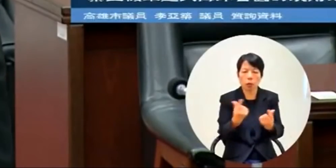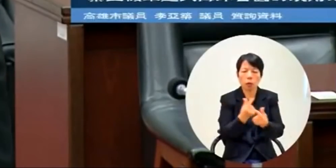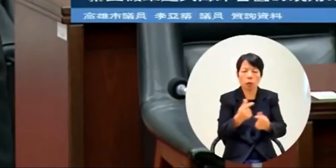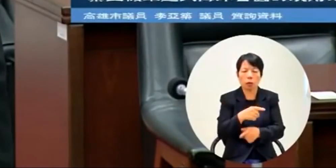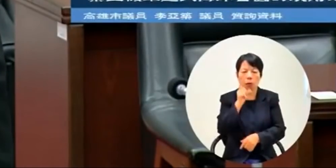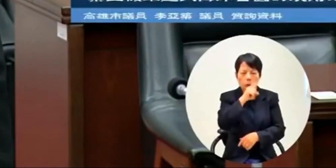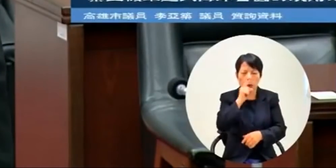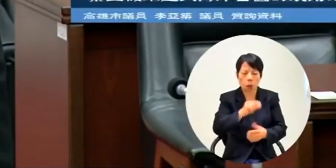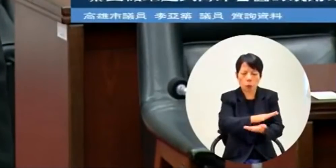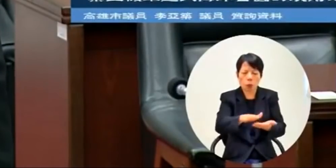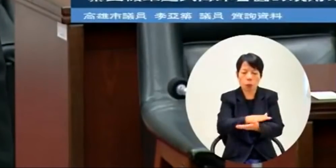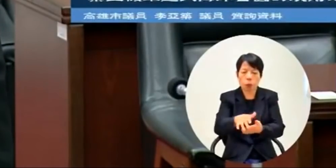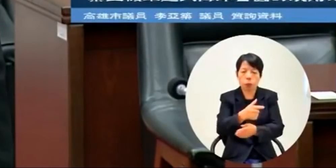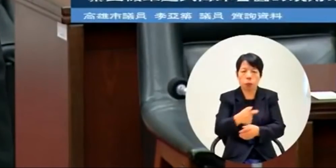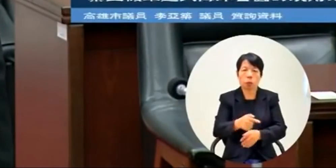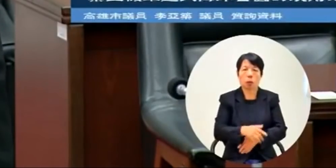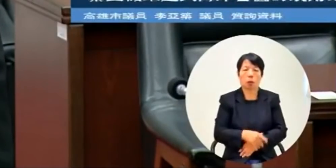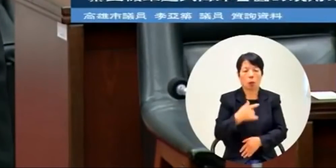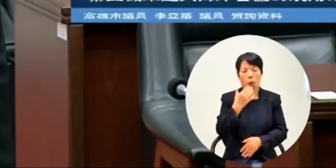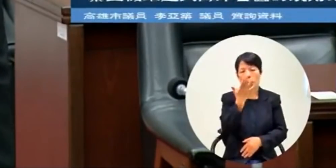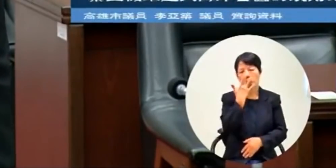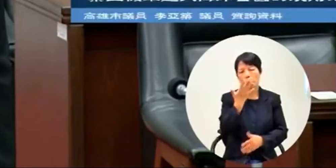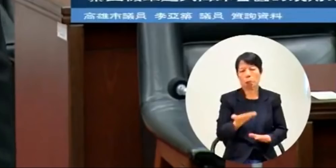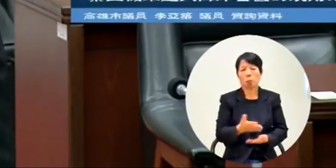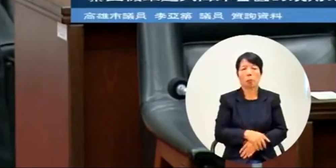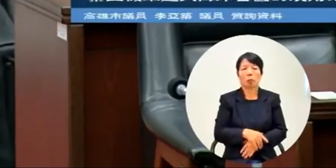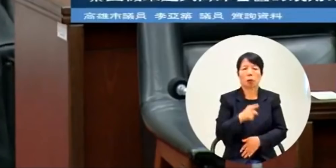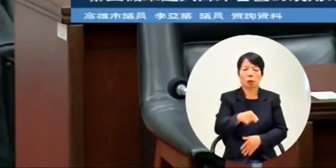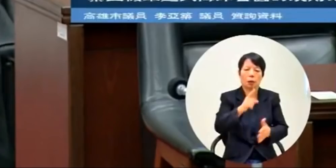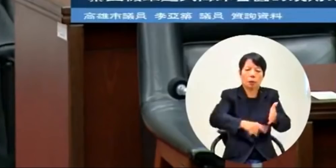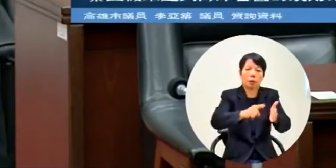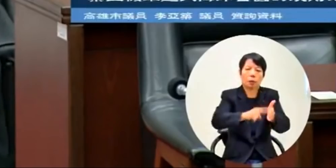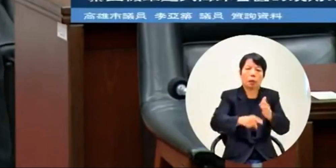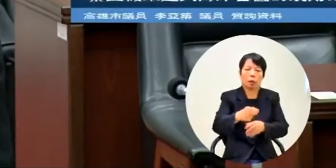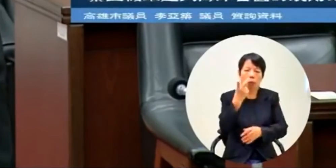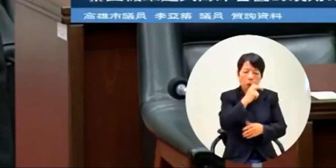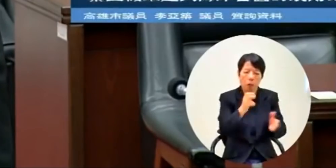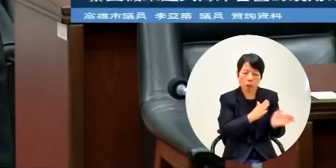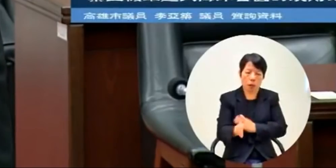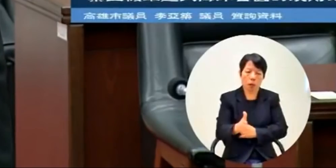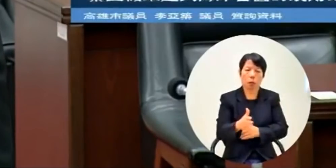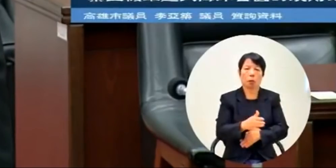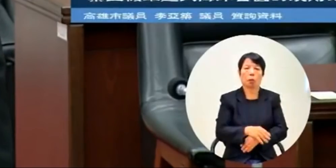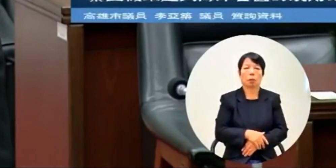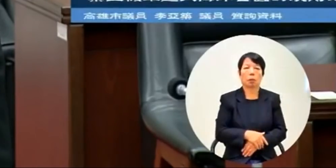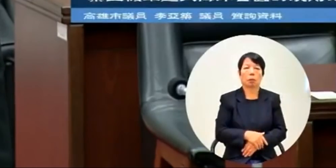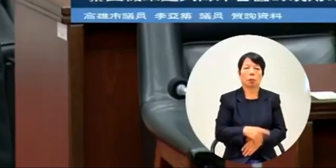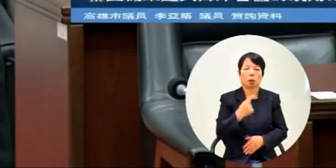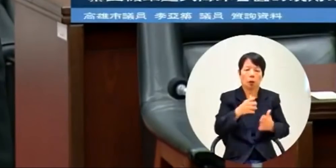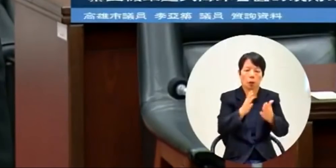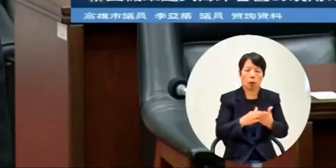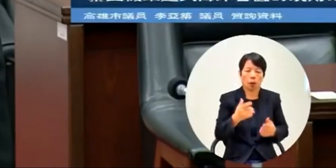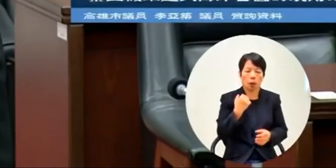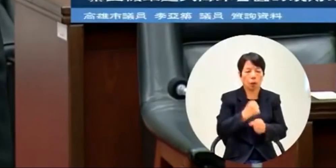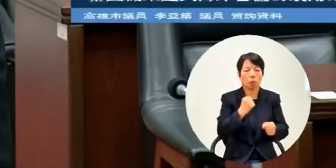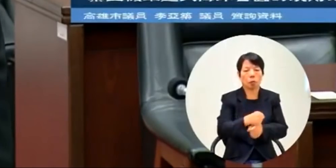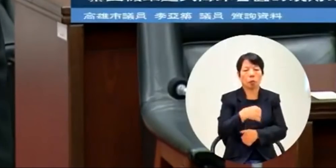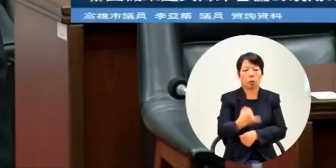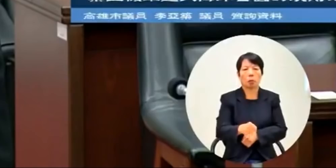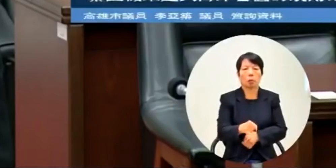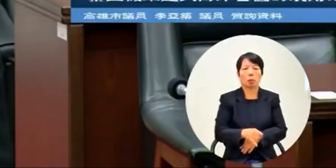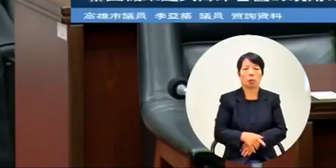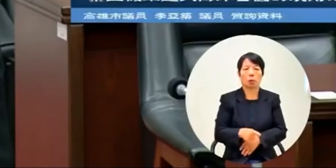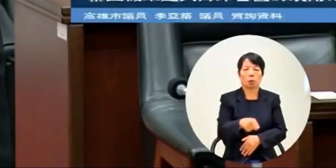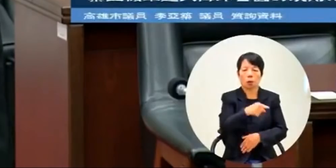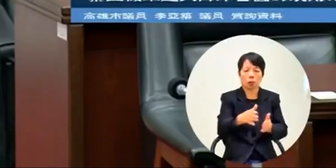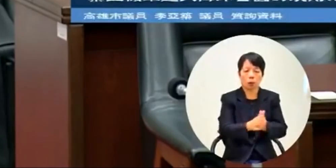圾，我不懂哎。这么简单的管理措施，水利局也做不好。我要求你们